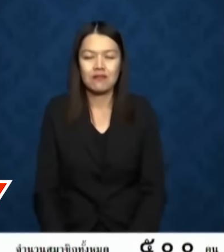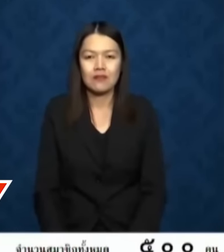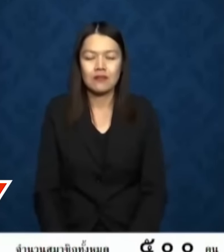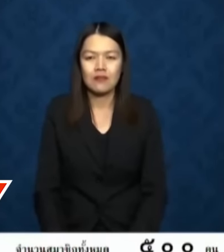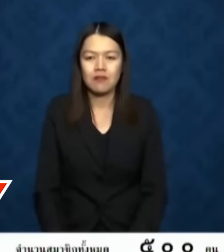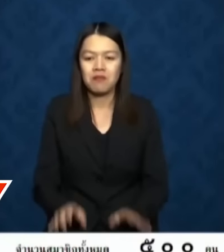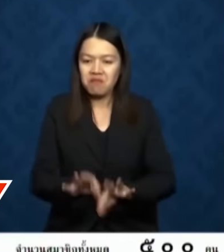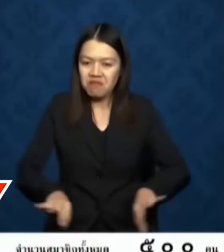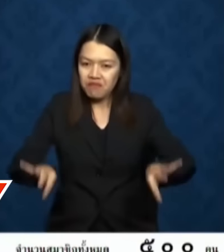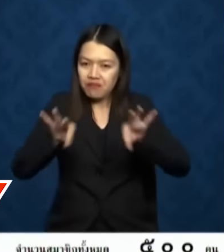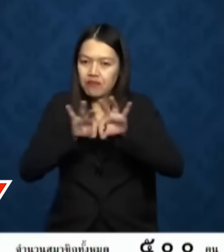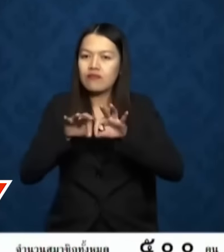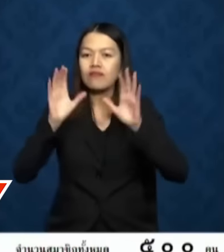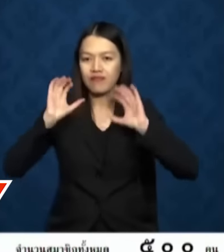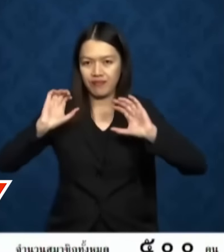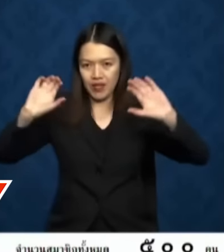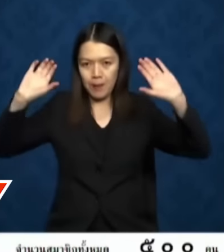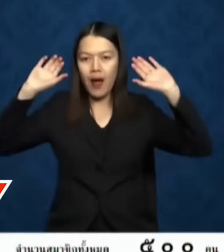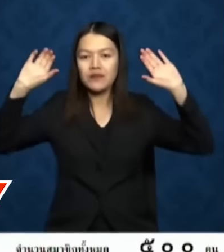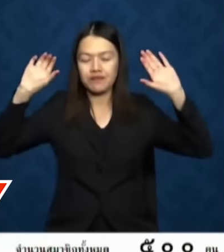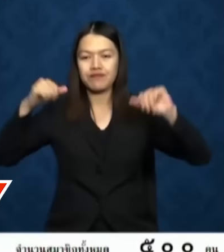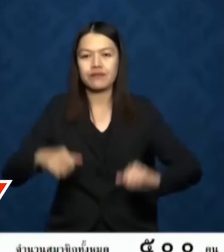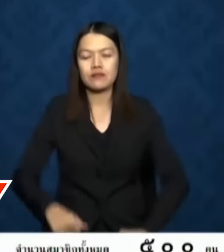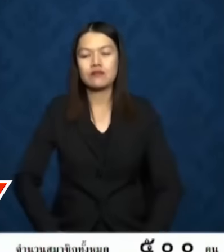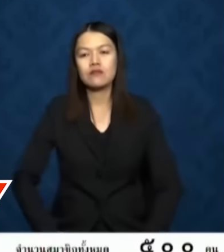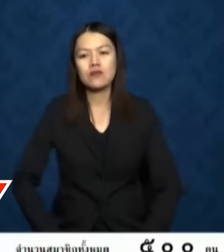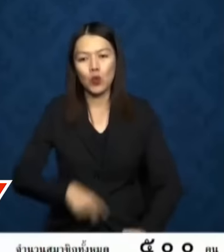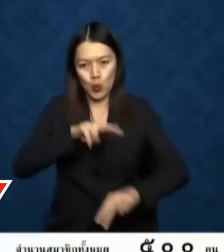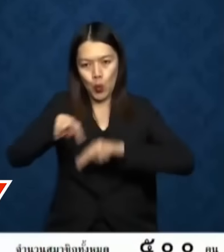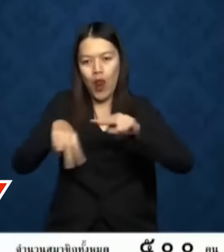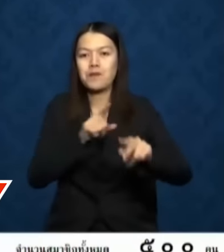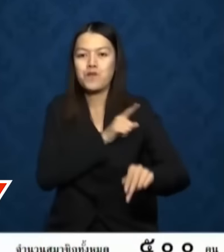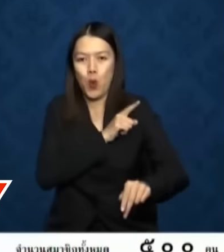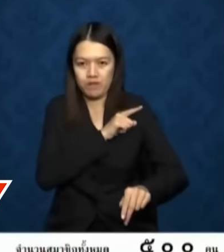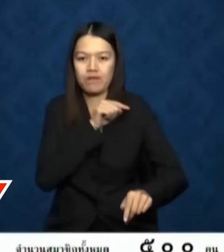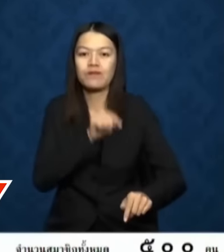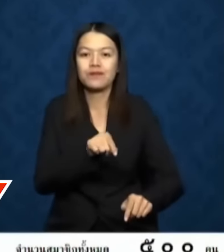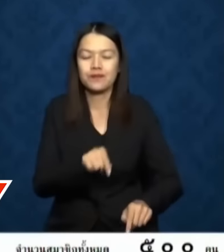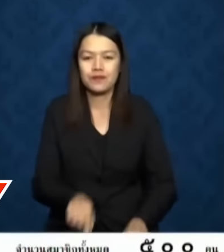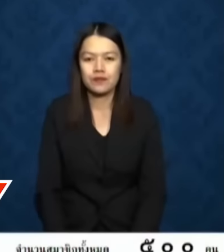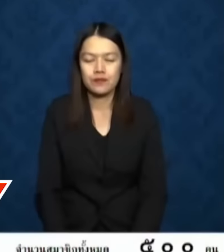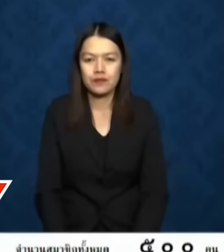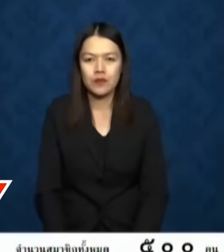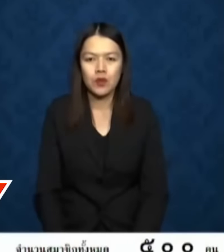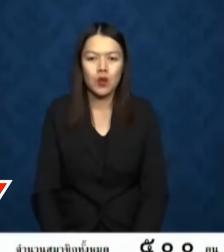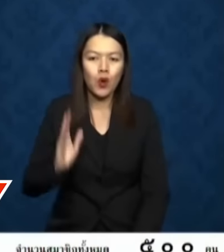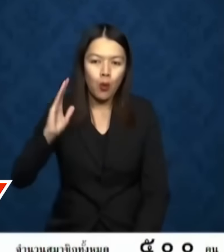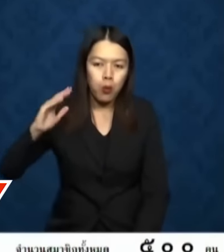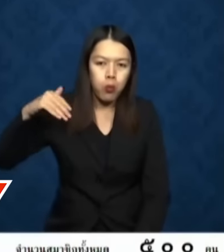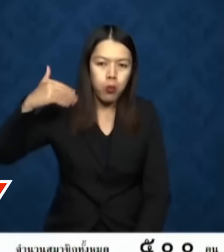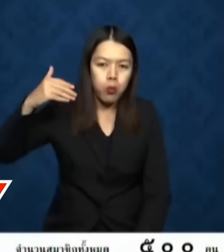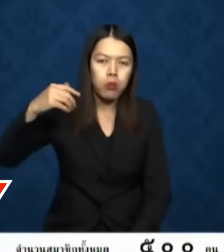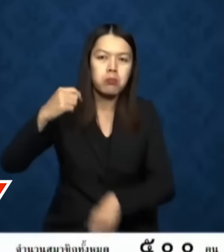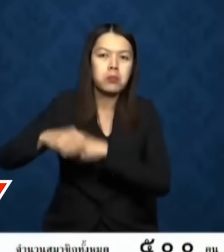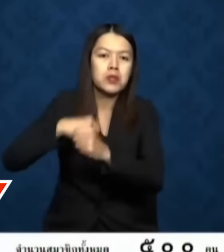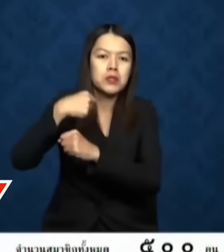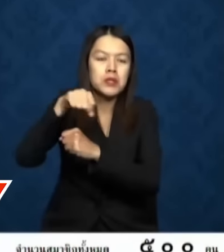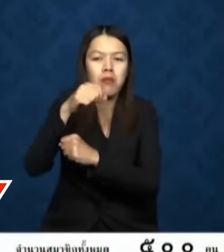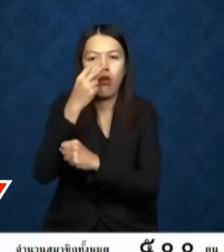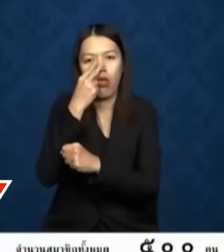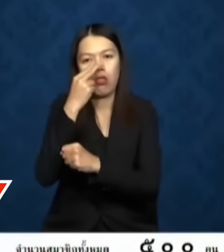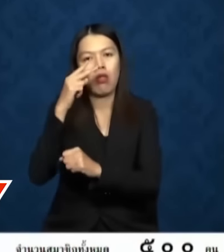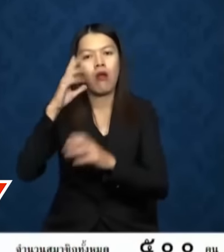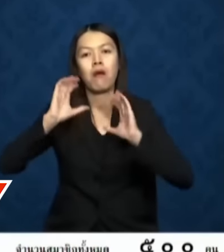อนภาครัฐควรจะต้องเป็นผู้เข้ามาดูแลตรงนี้แต่ตลอดระยะเวลาที่ผ่านมาหลายสิบปีเราเห็นเพียงภ